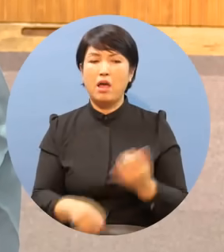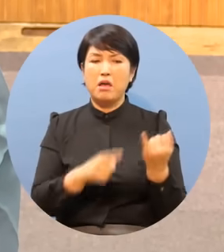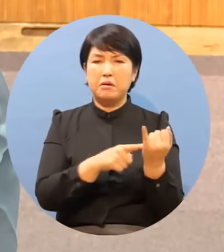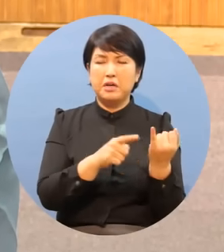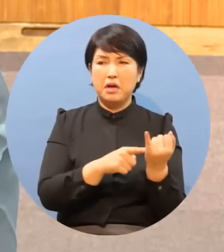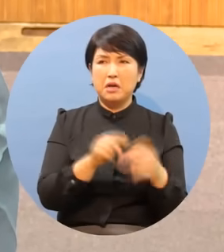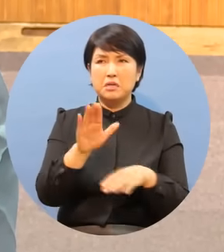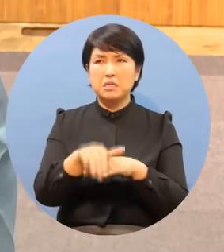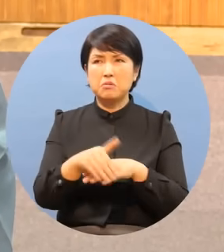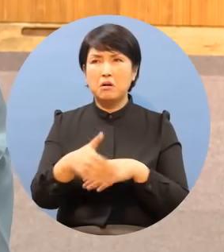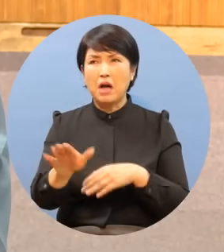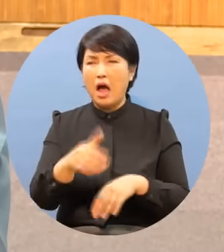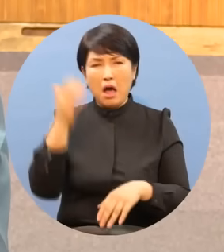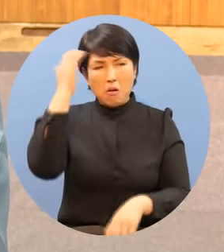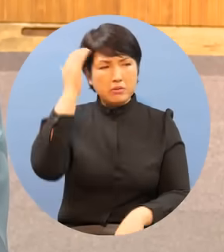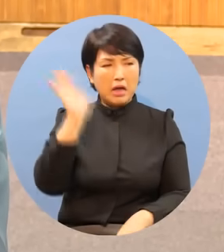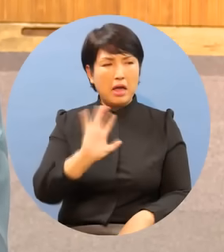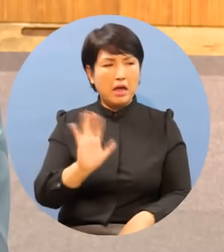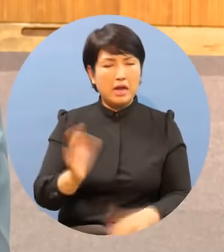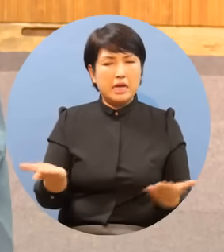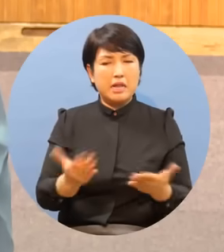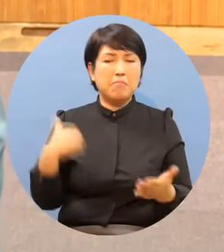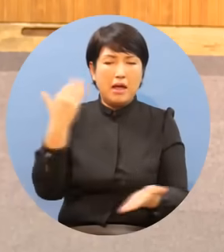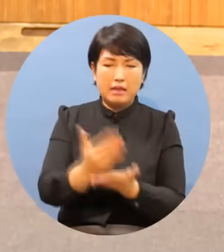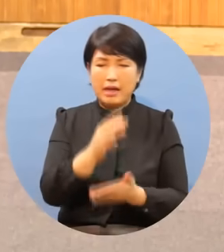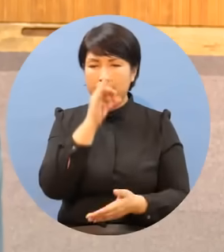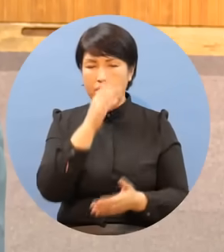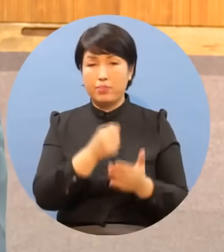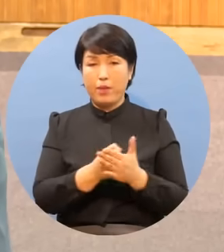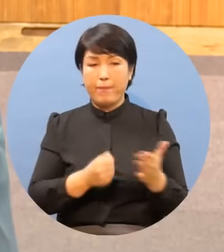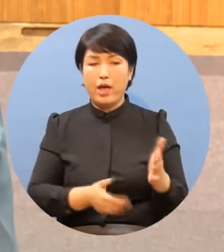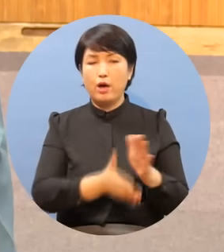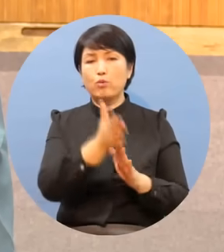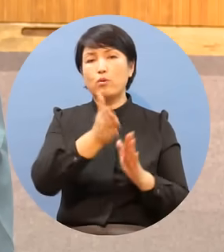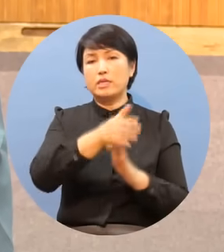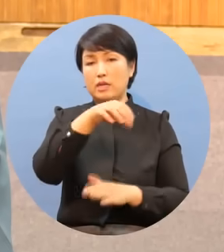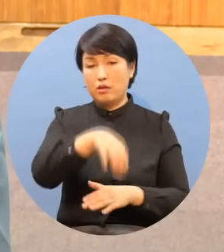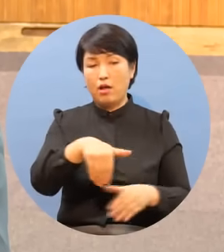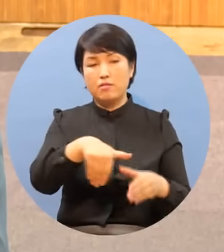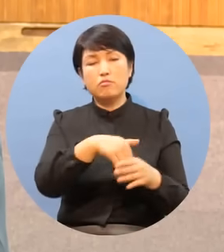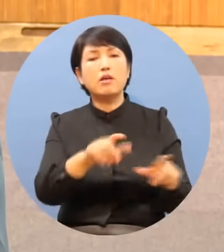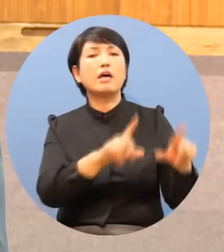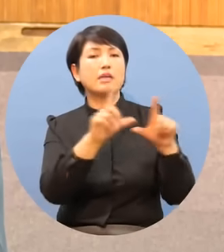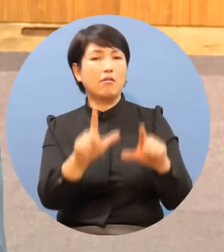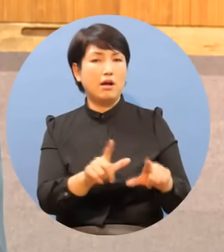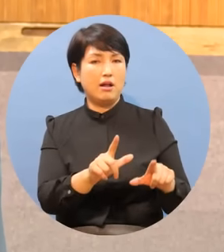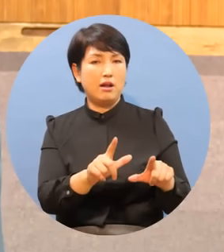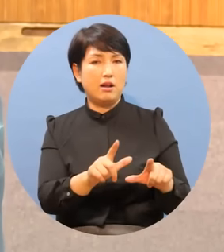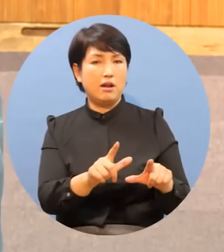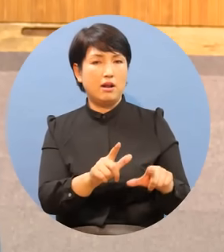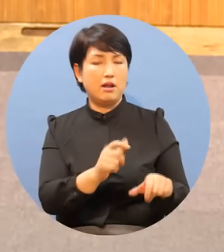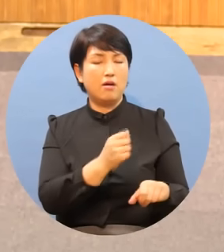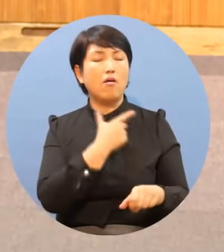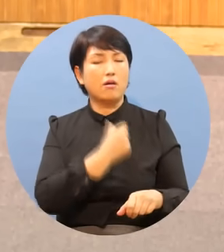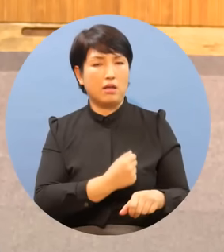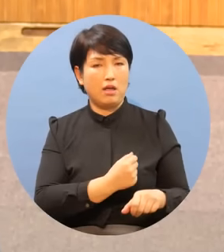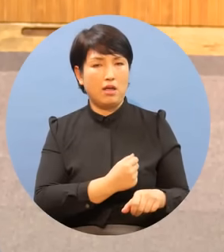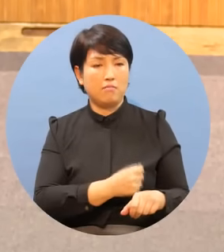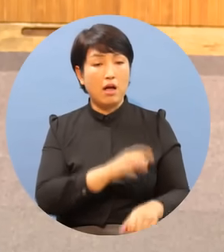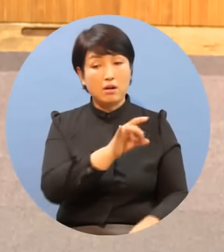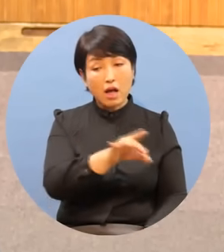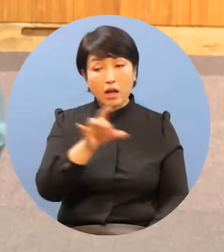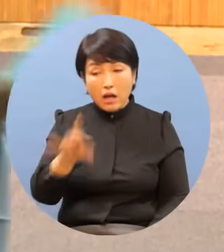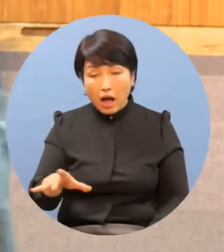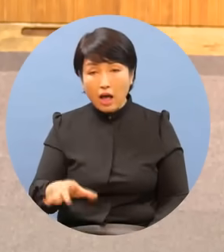촌에 가면 고생이에요. 일이 너무 많아. 그러니까 도시에서 문화생활하고 싶어한다. 그러면 각자